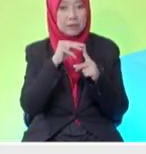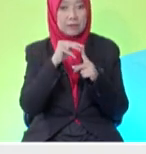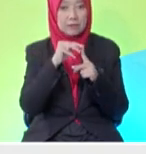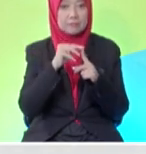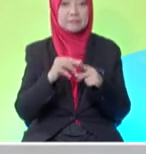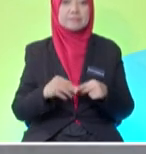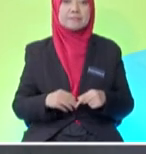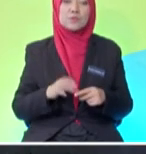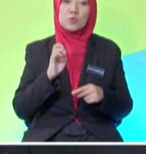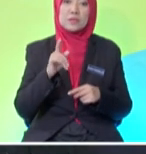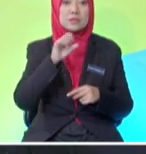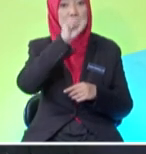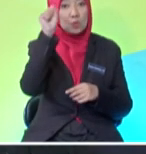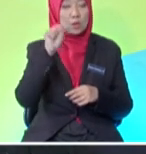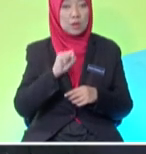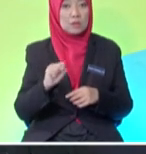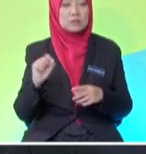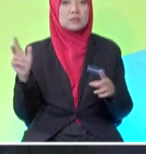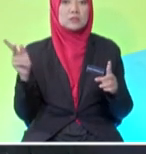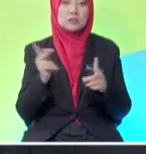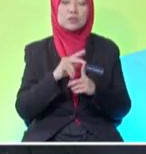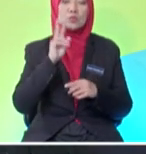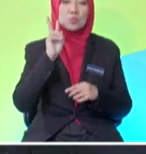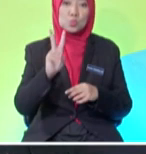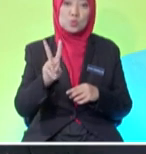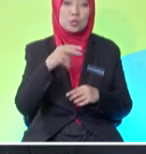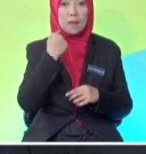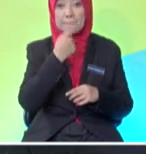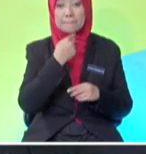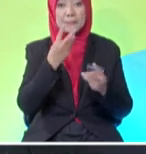Oke soal yang kedua oke soal yang kedua siapa dengan